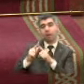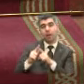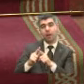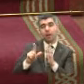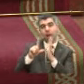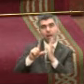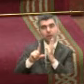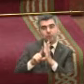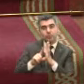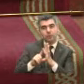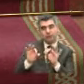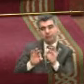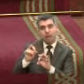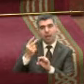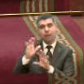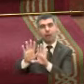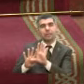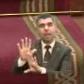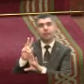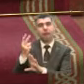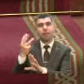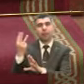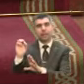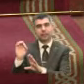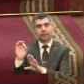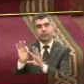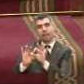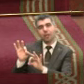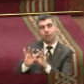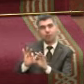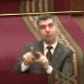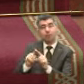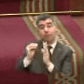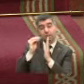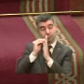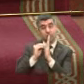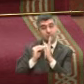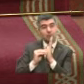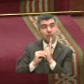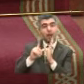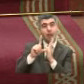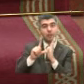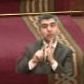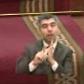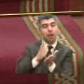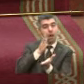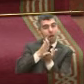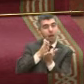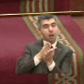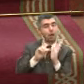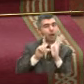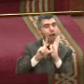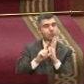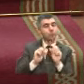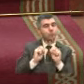الرؤية الاستراتيجية 2015-2030 هناك مقتضيات في القانون الإطار التي تؤكد على حق هذه الفئة في الولوج